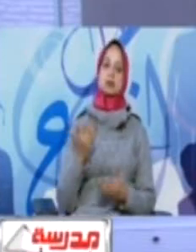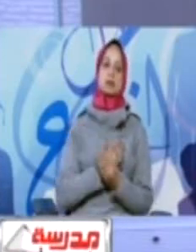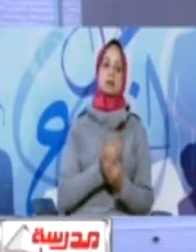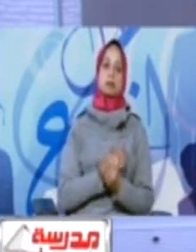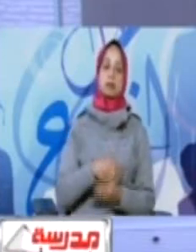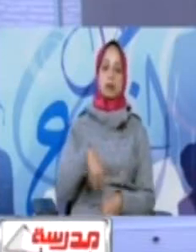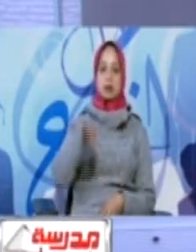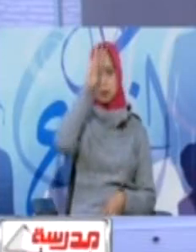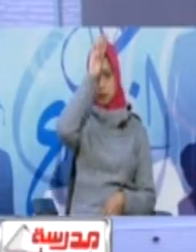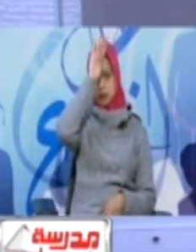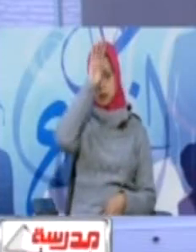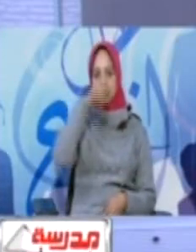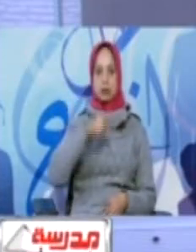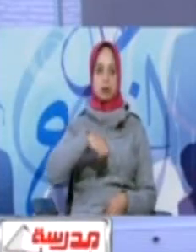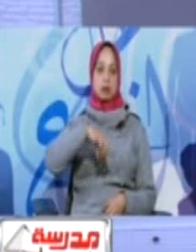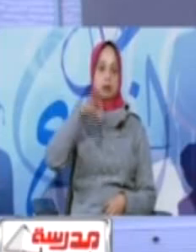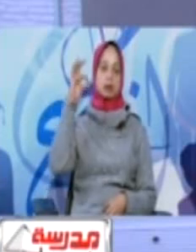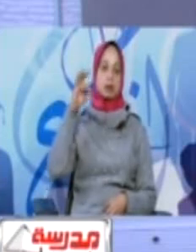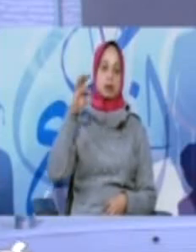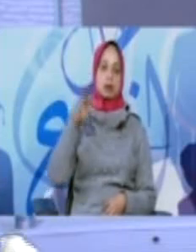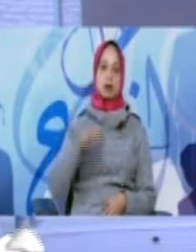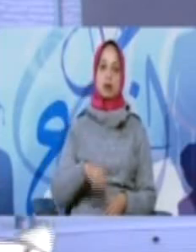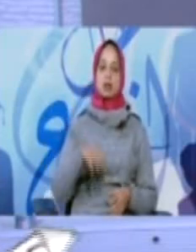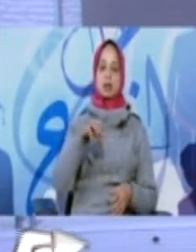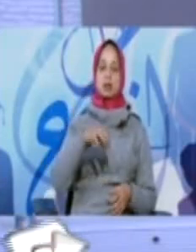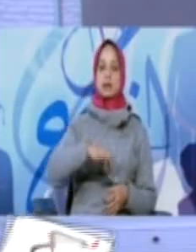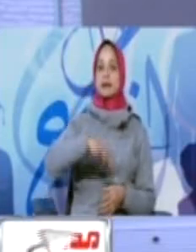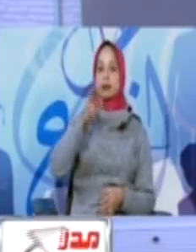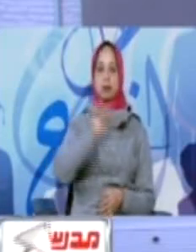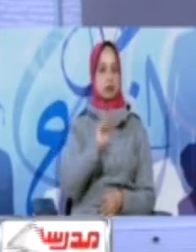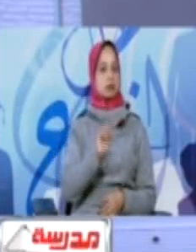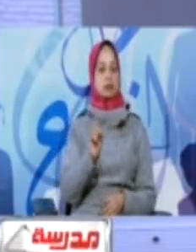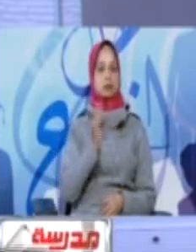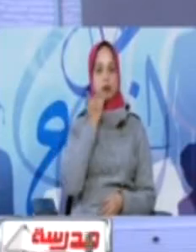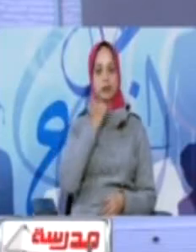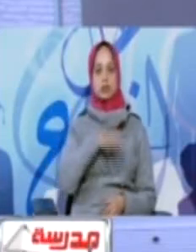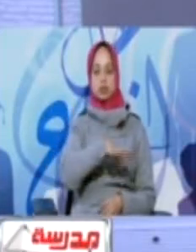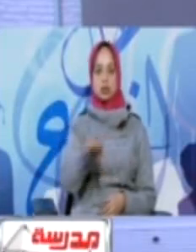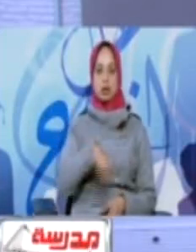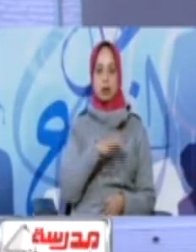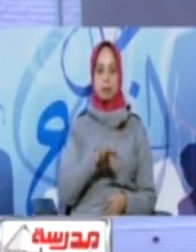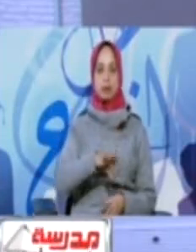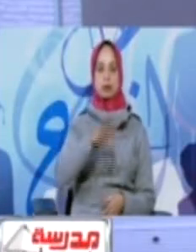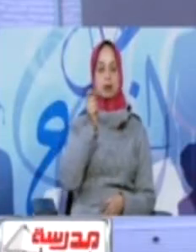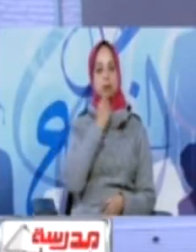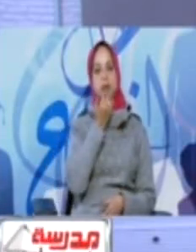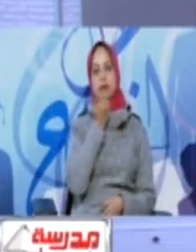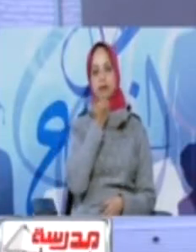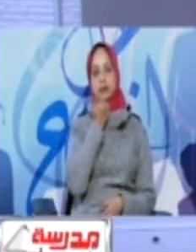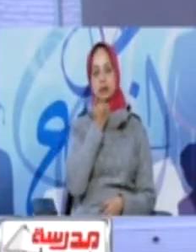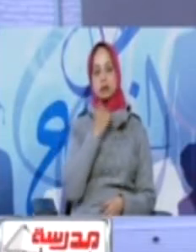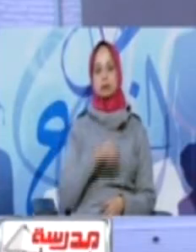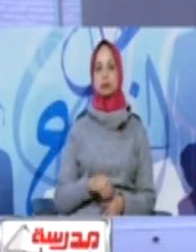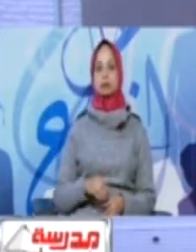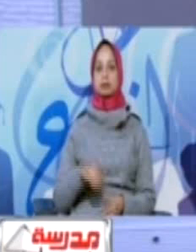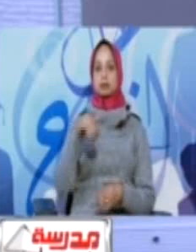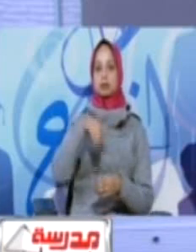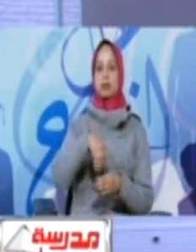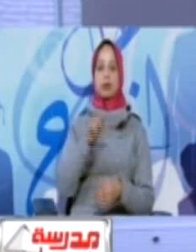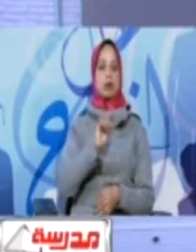انتخابات. تمام كده؟ تبقى دي انواع الايه؟ اللي الوزارات عندي وزاره اغلبيه، ائتلافيه،